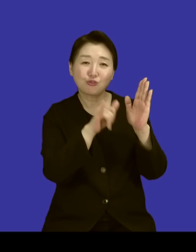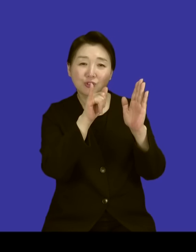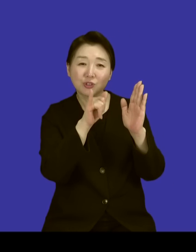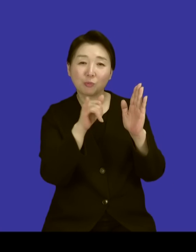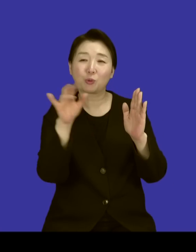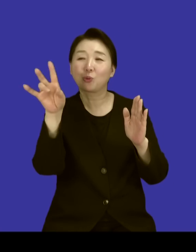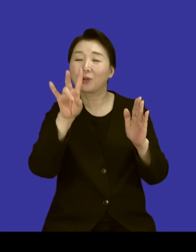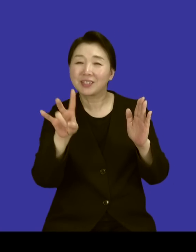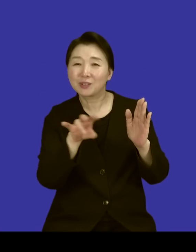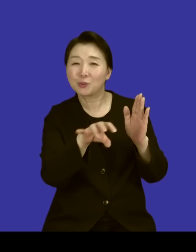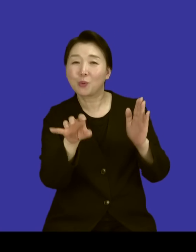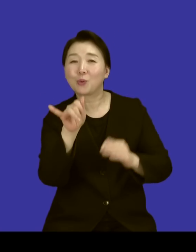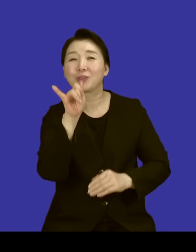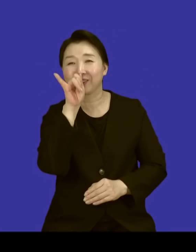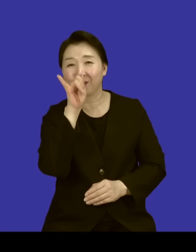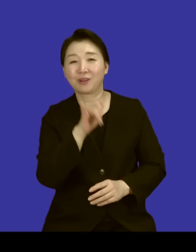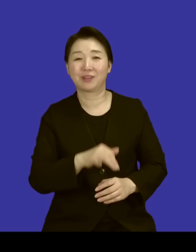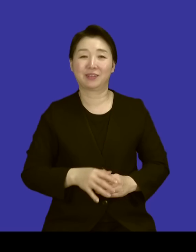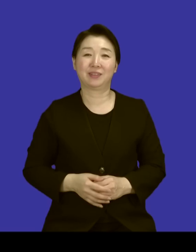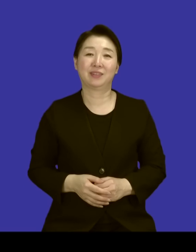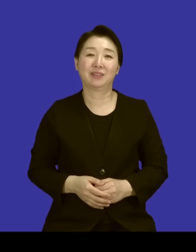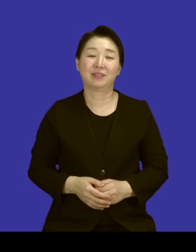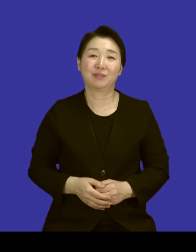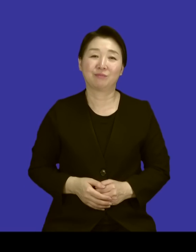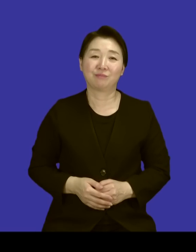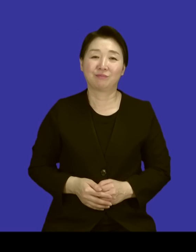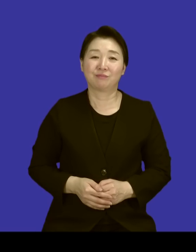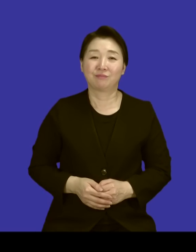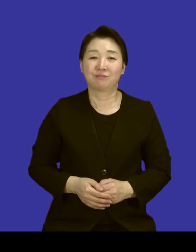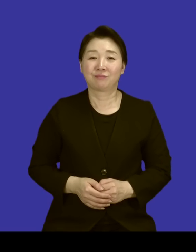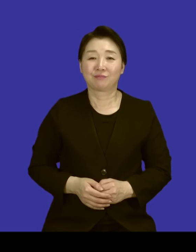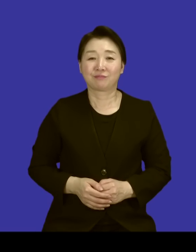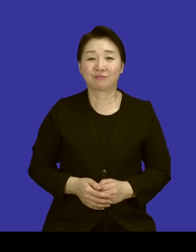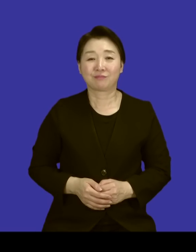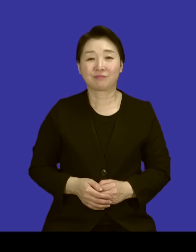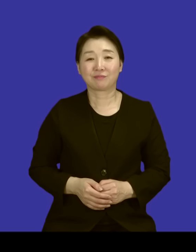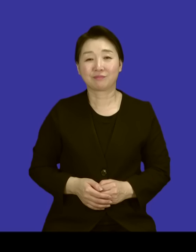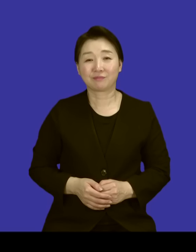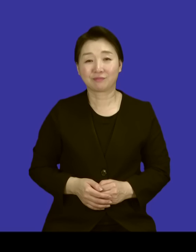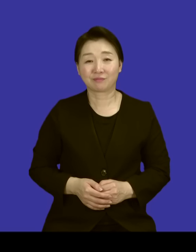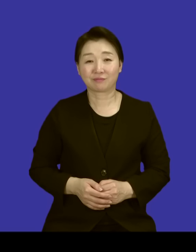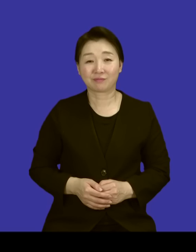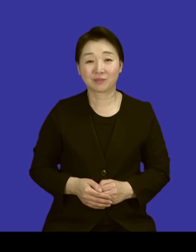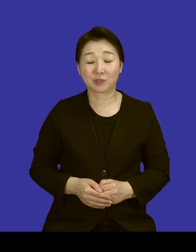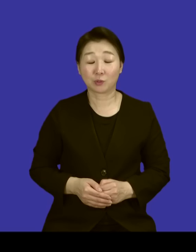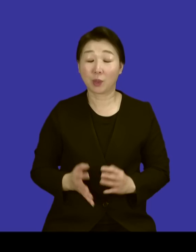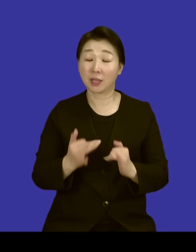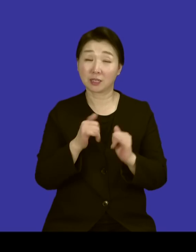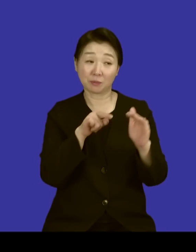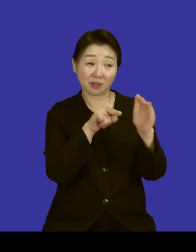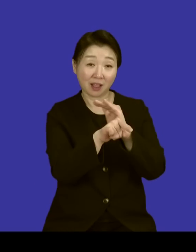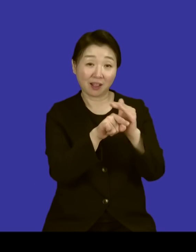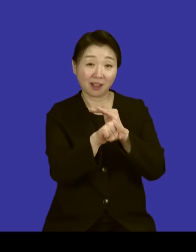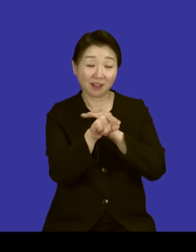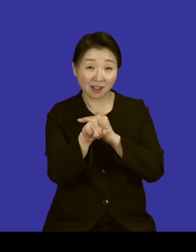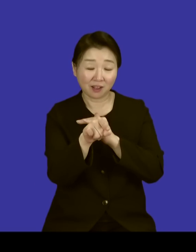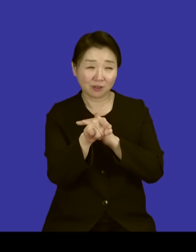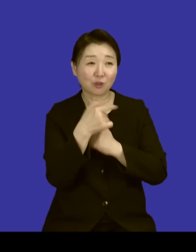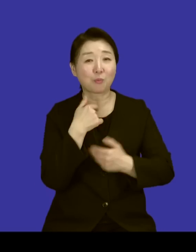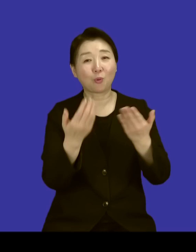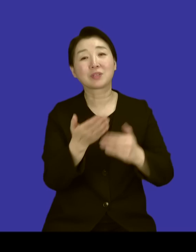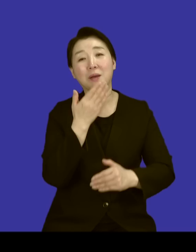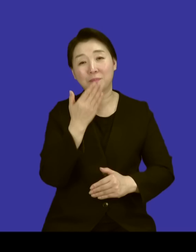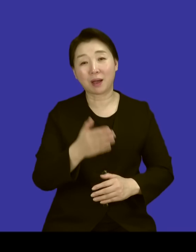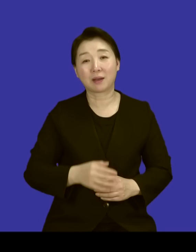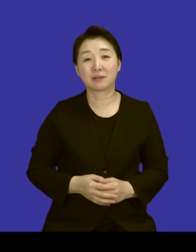보통 시흥 뭐 이렇게 키워드를 따로 쳐야 나오는 걸로 저는 알고 있는데 예. 왜냐 많은 분들이 또 찾아가서 네. 그렇죠. 예, 뭐 봉사도 하실